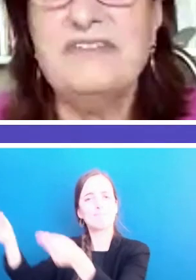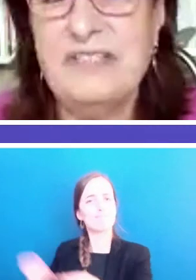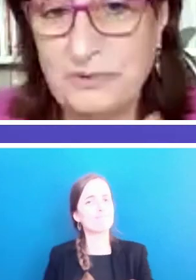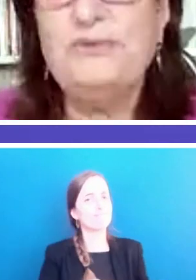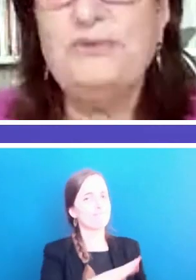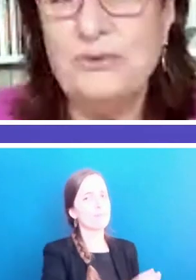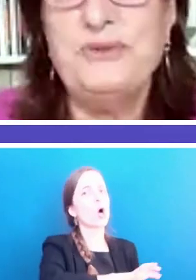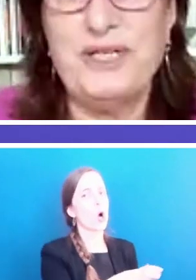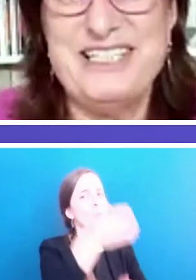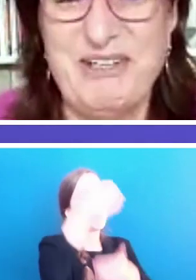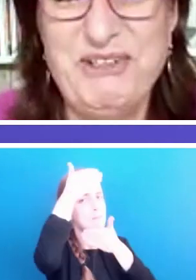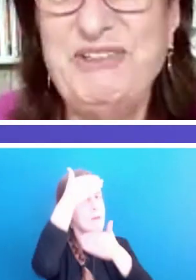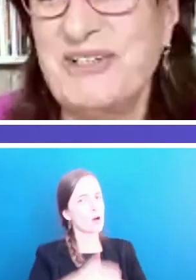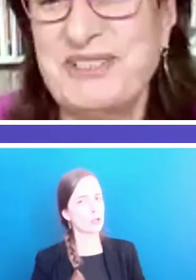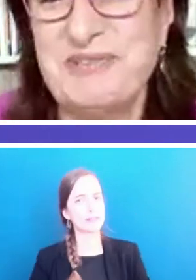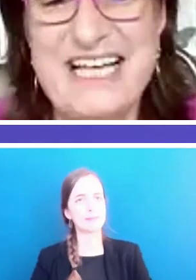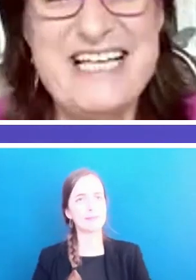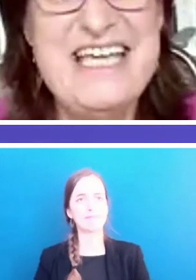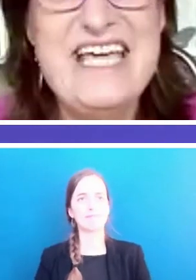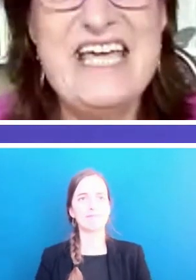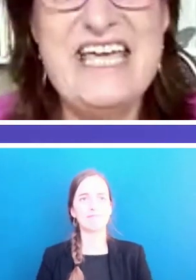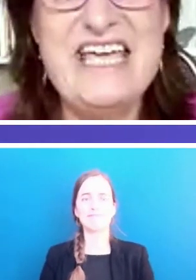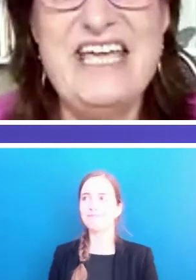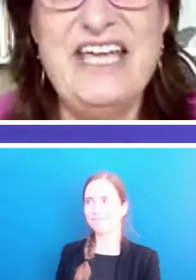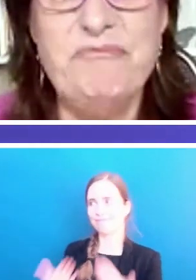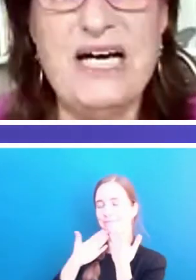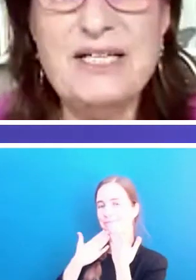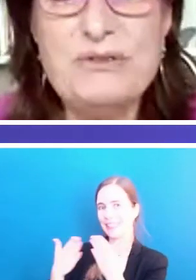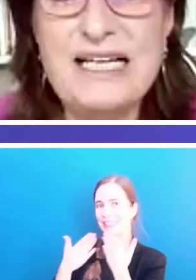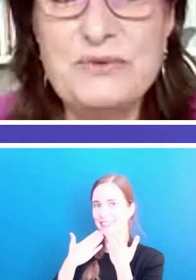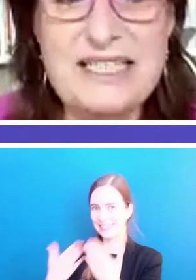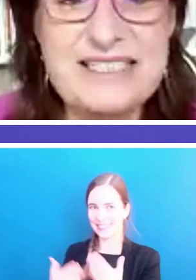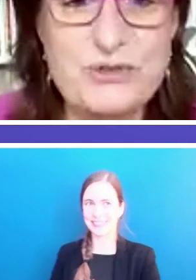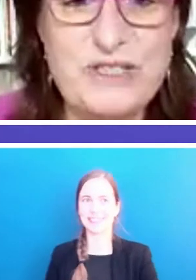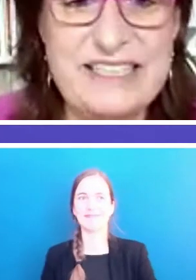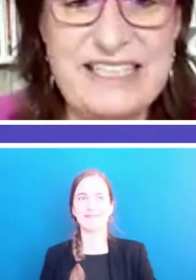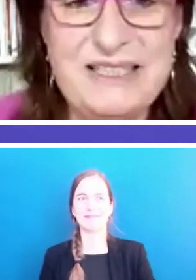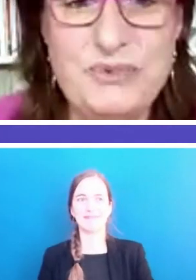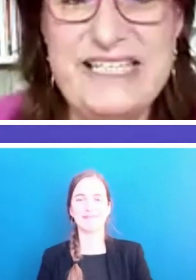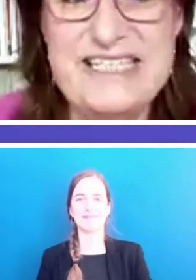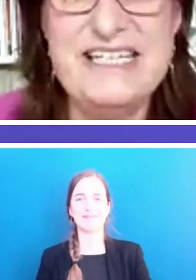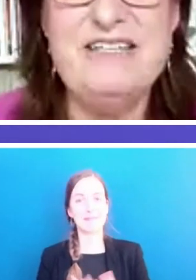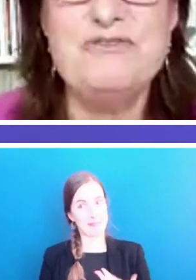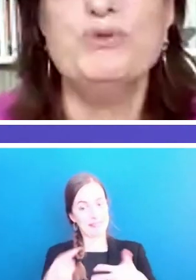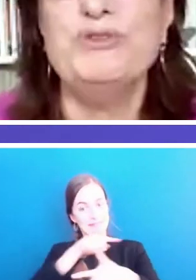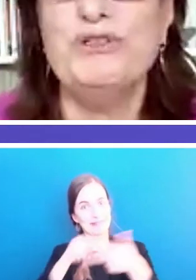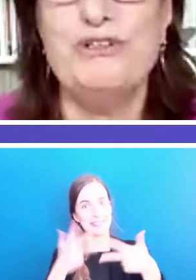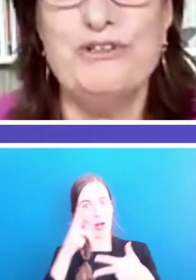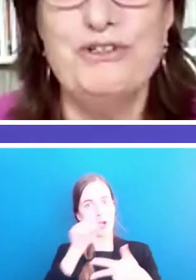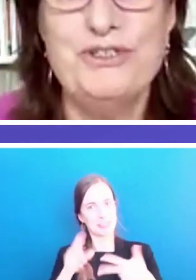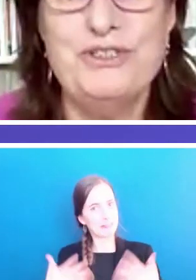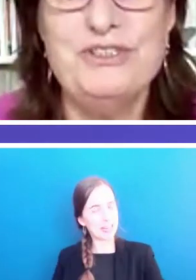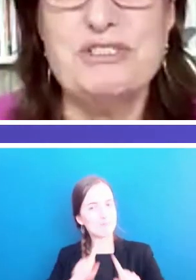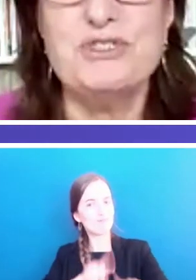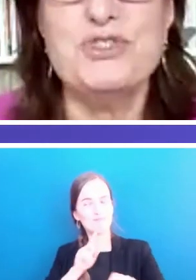شكرا نادية، لقد أجبت على الأسئلة الثلاث معا، هذا جيد. أود الآن أن